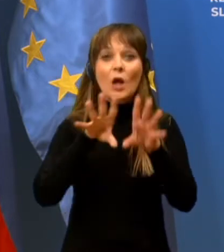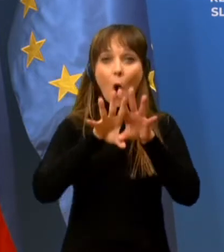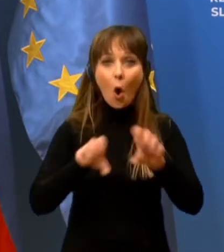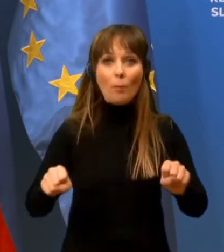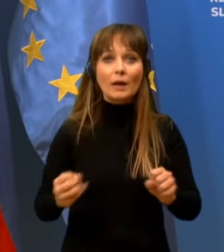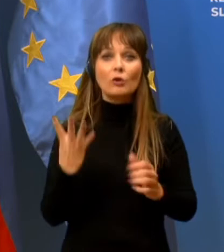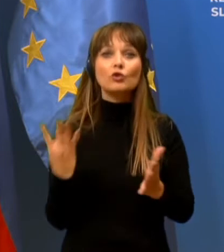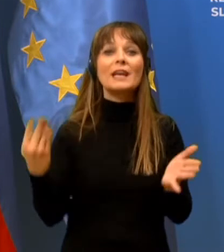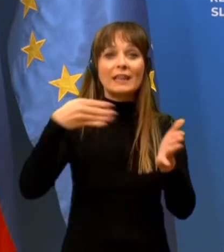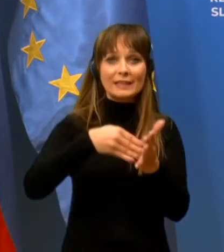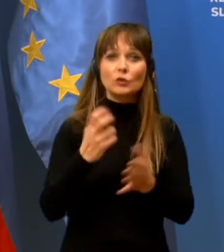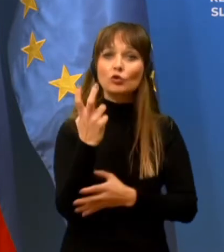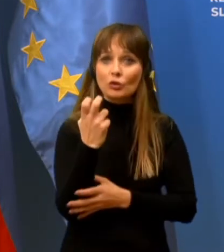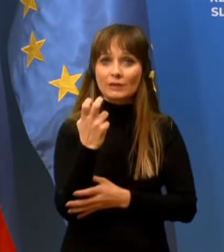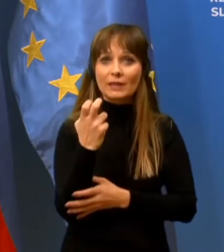opravljenih